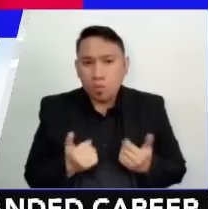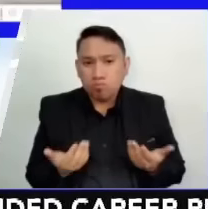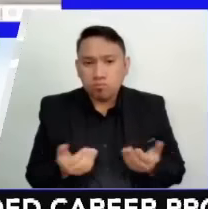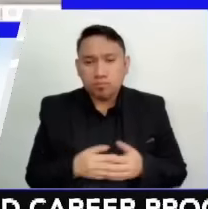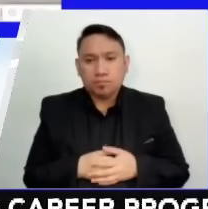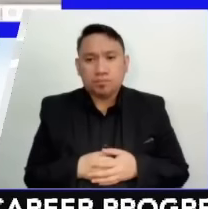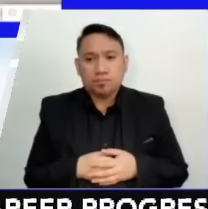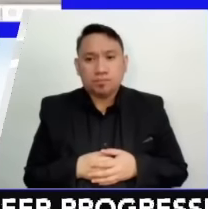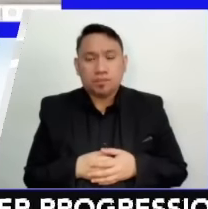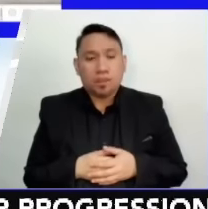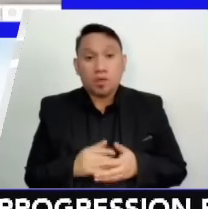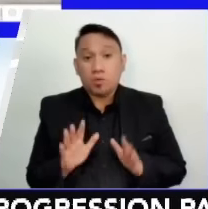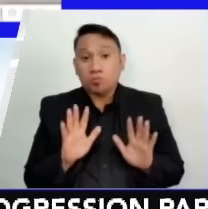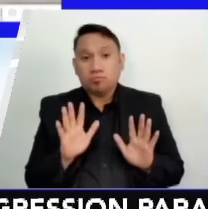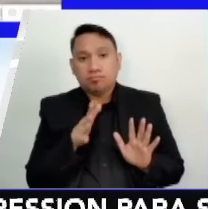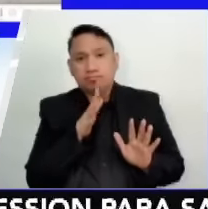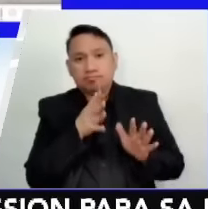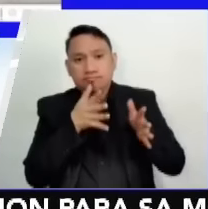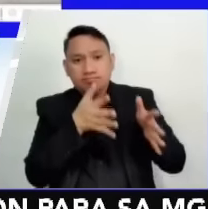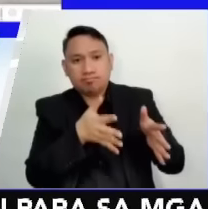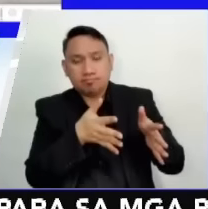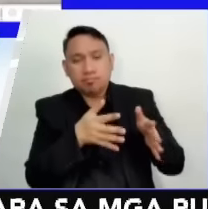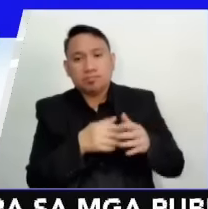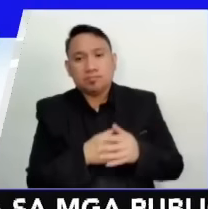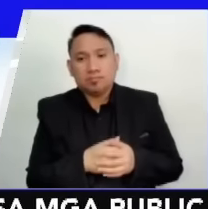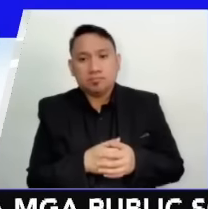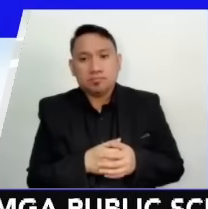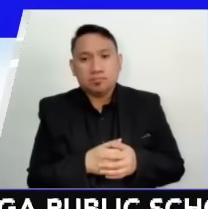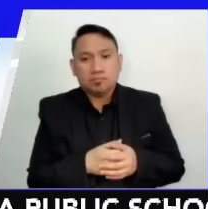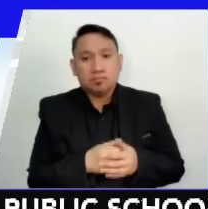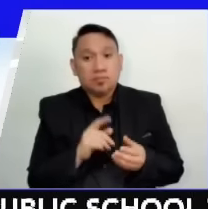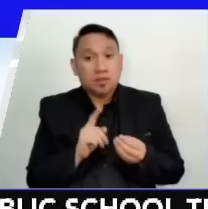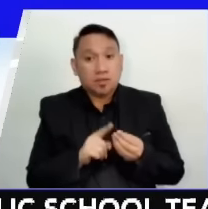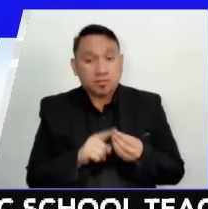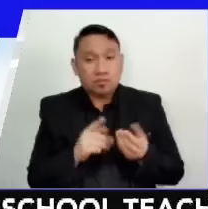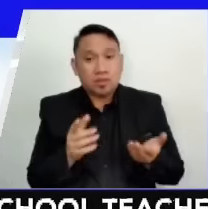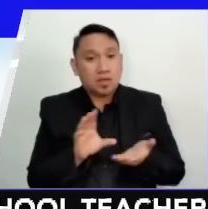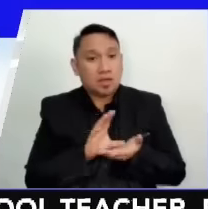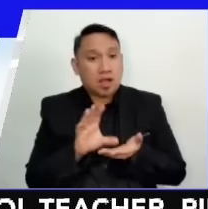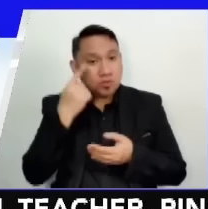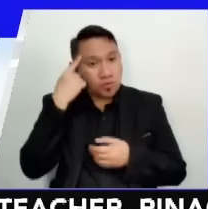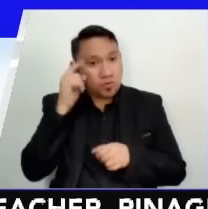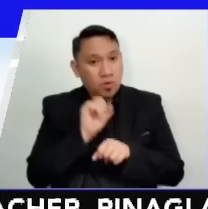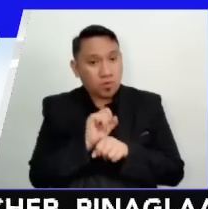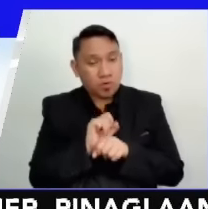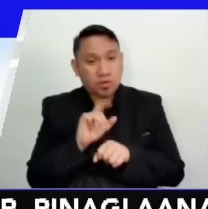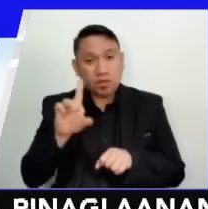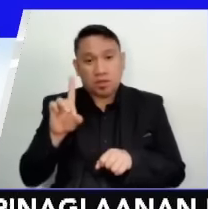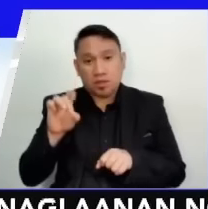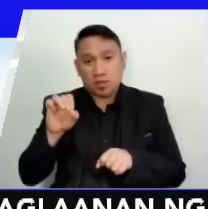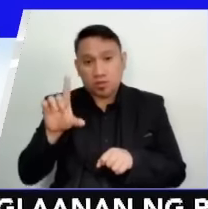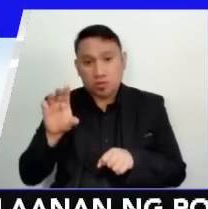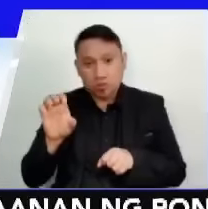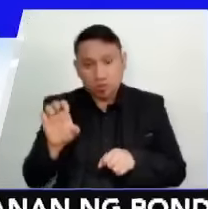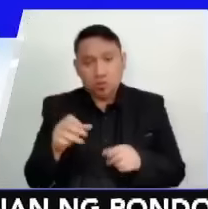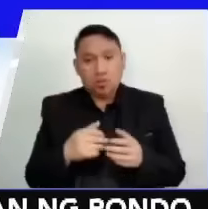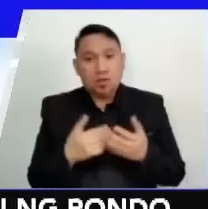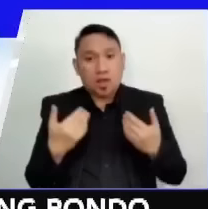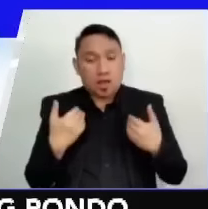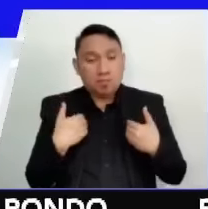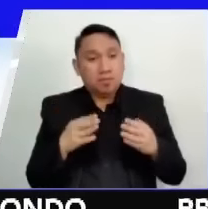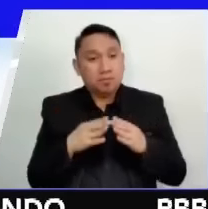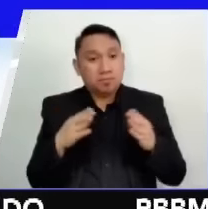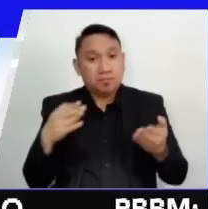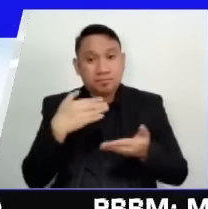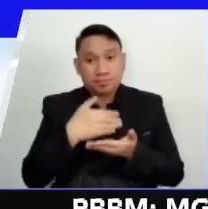pababayaan ah in fact yung ah Cash for work ah ng DOLE ay malaki ang pondo at ah